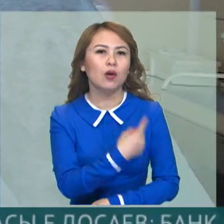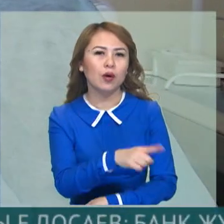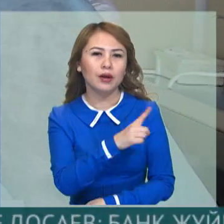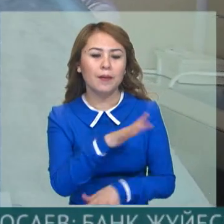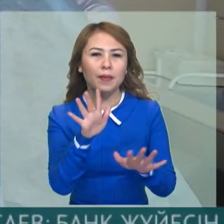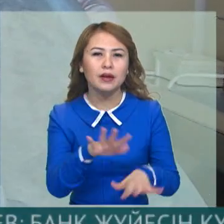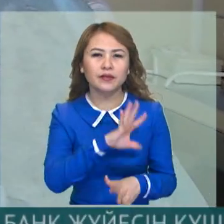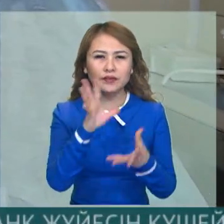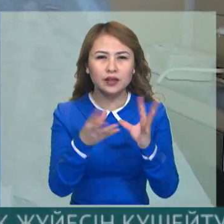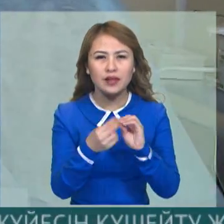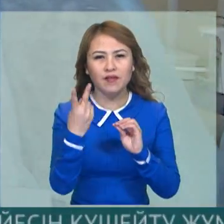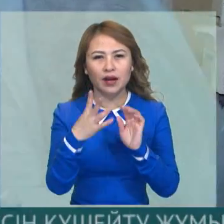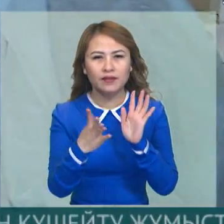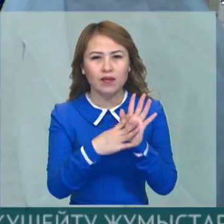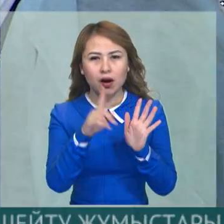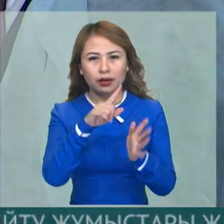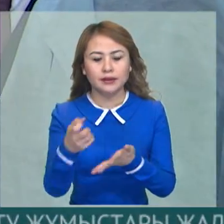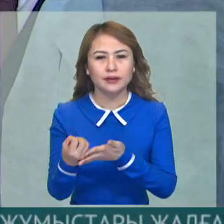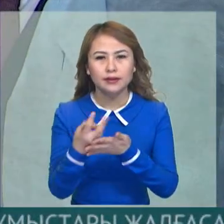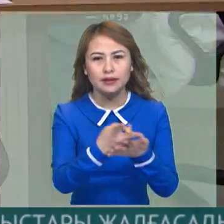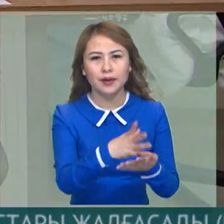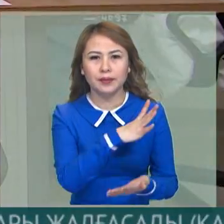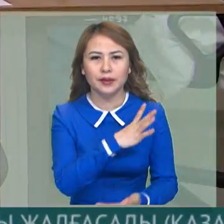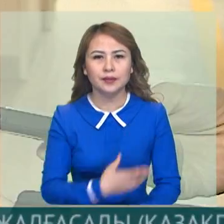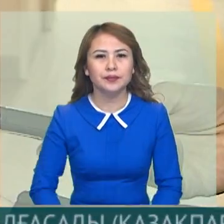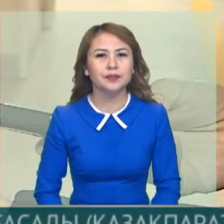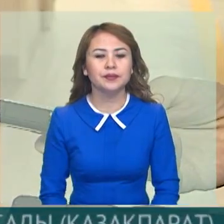2-ші ауруханаға барлығы 29 адам жеткізілген.